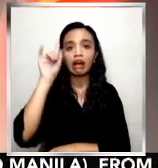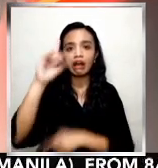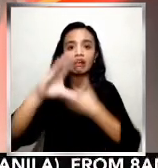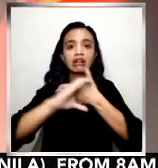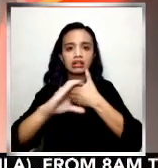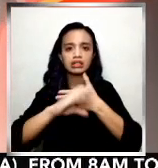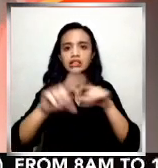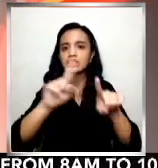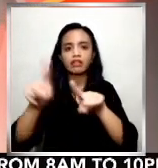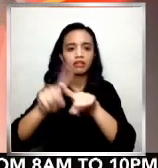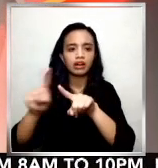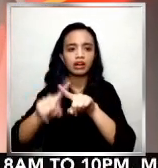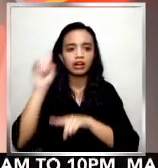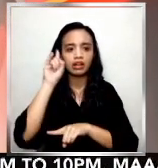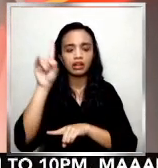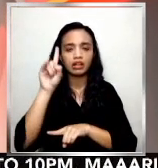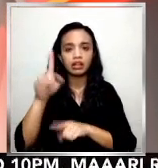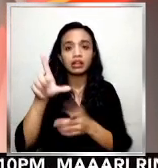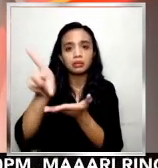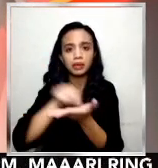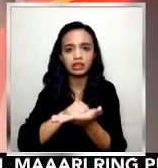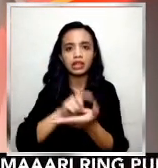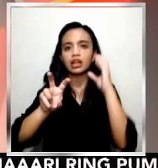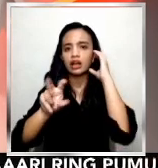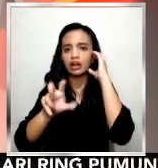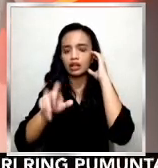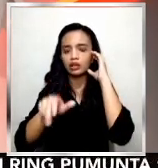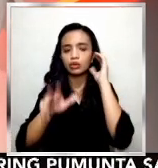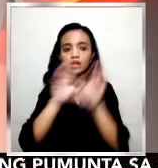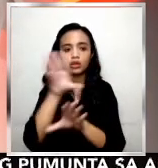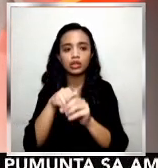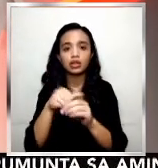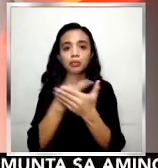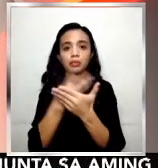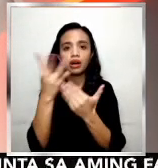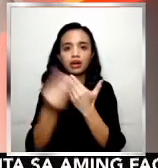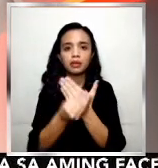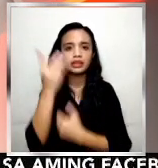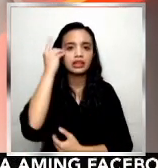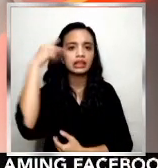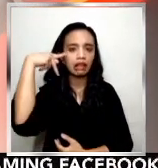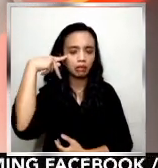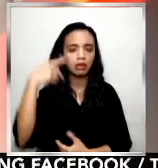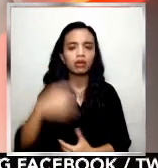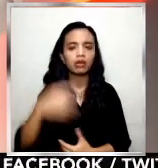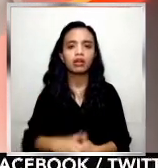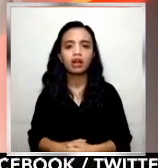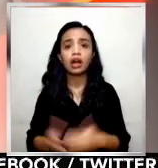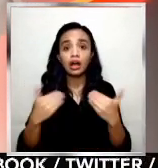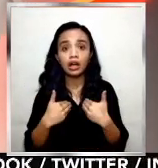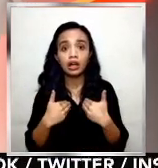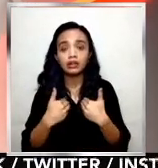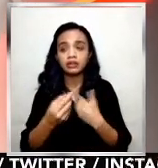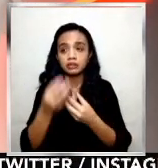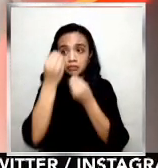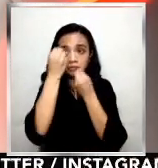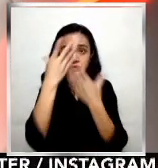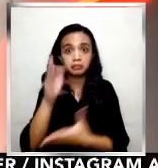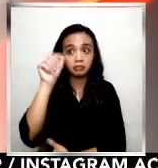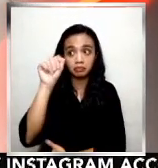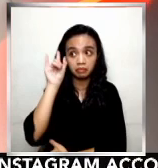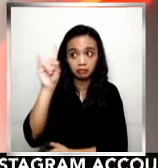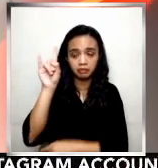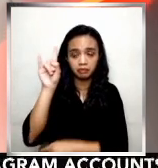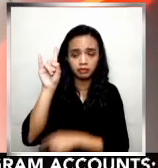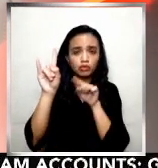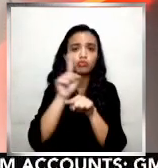print at radio, kabilang ang programa ni Del Prado. Lumabas din daw na ang mga nasabing advertisement ay totoong umere sa programa ni